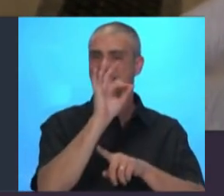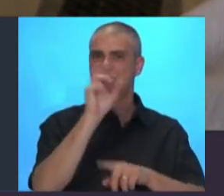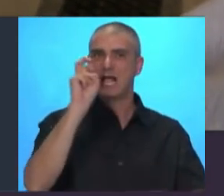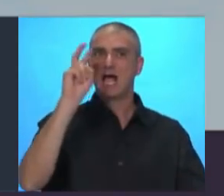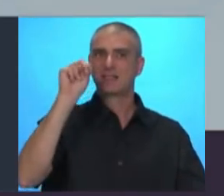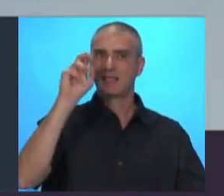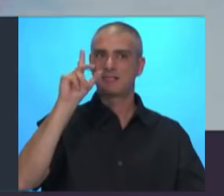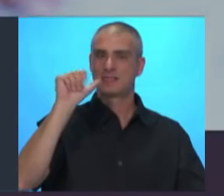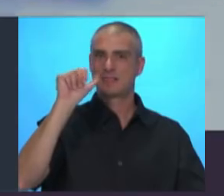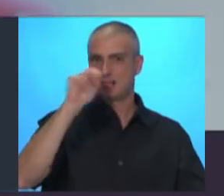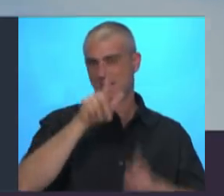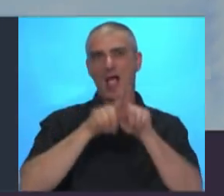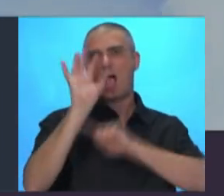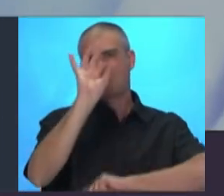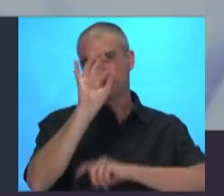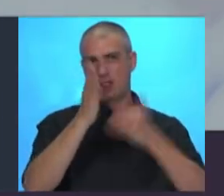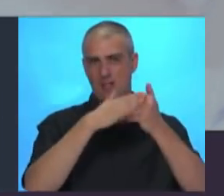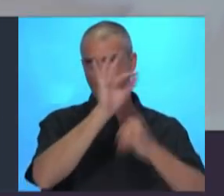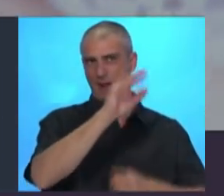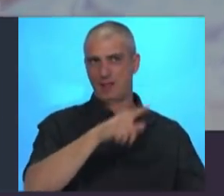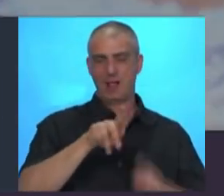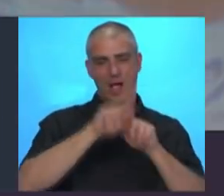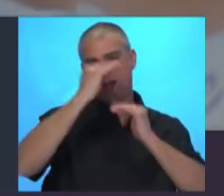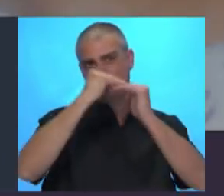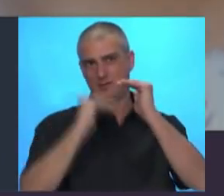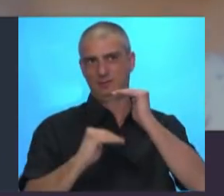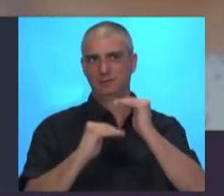עדנן, אחיו של זידן. היה קשה